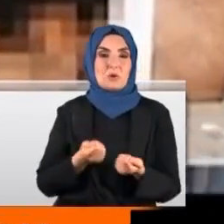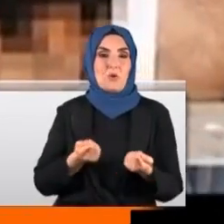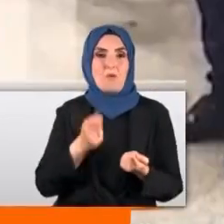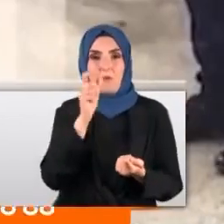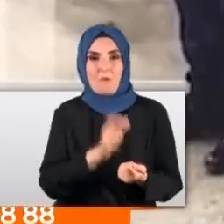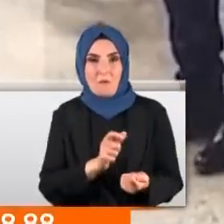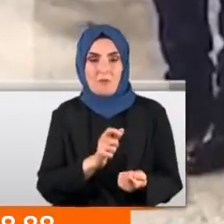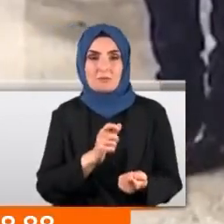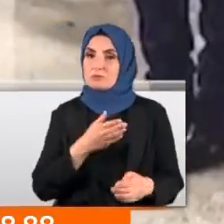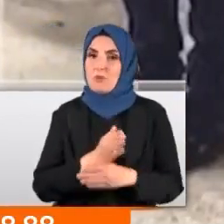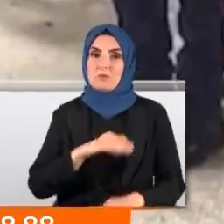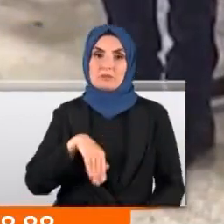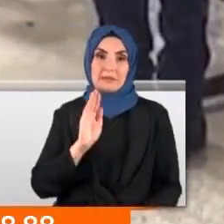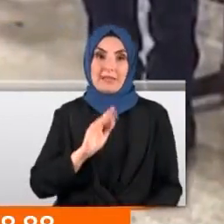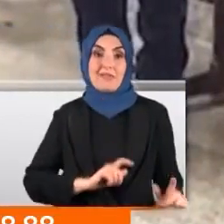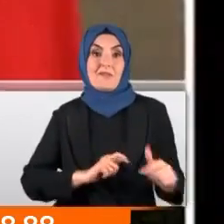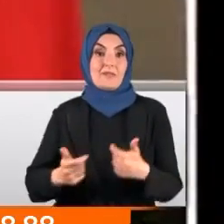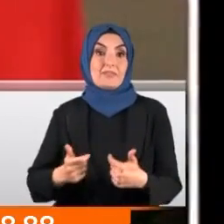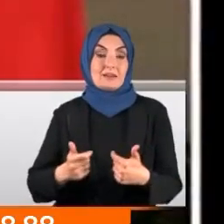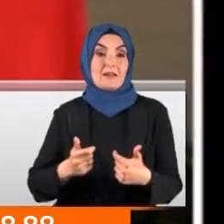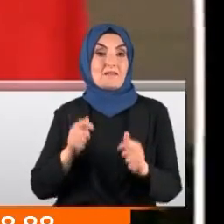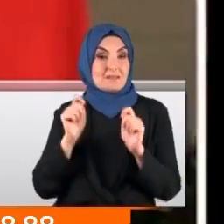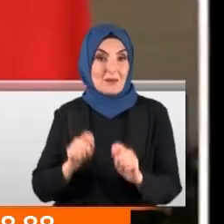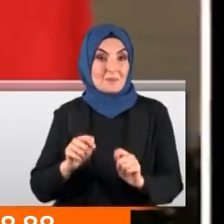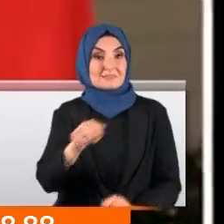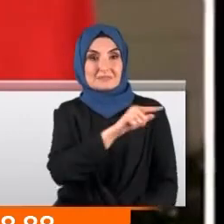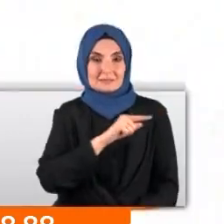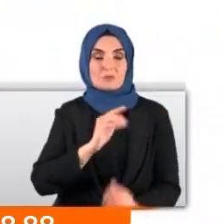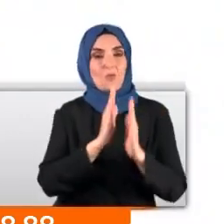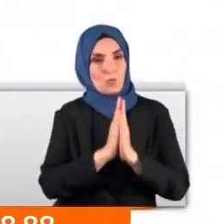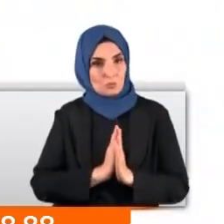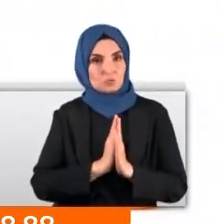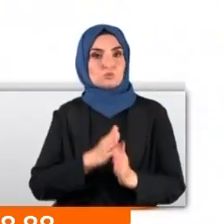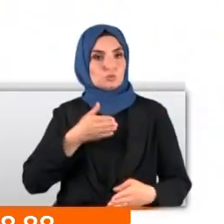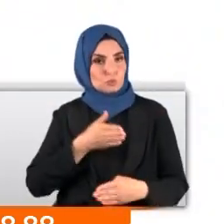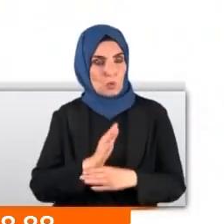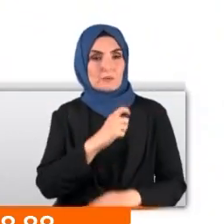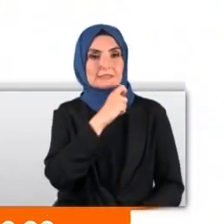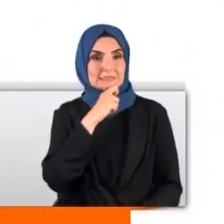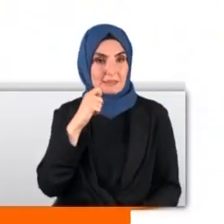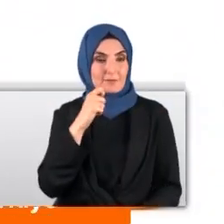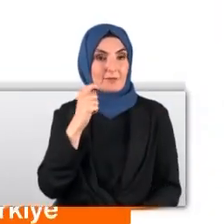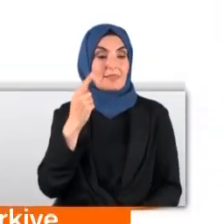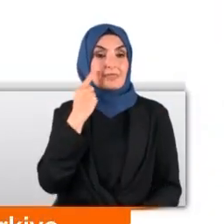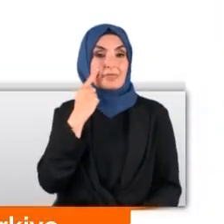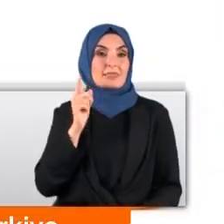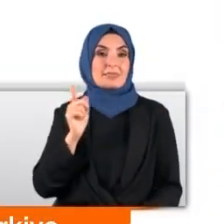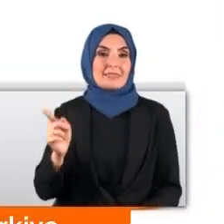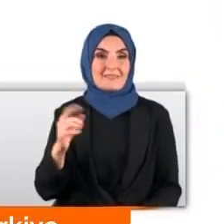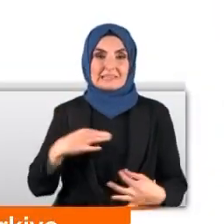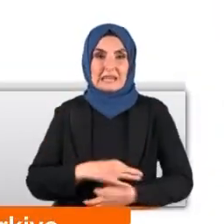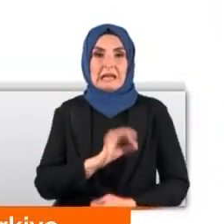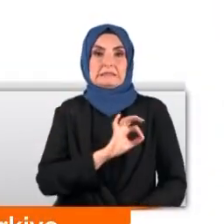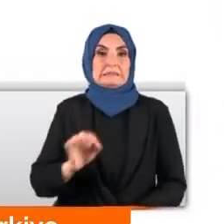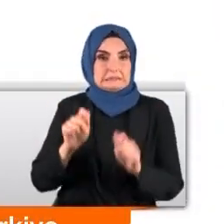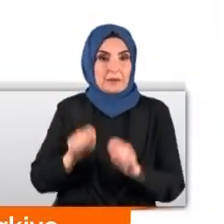bu gerçekler ışığında iftira sahiplerine özür dilemeye, dürüstlüğe, samimiyete ve devleti itibarsız hale getirmek için iftira atmamaya